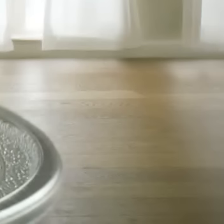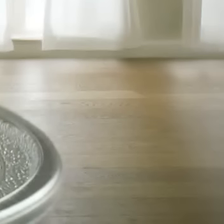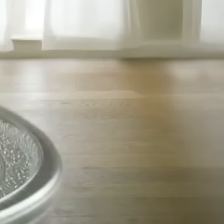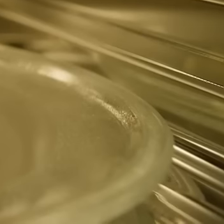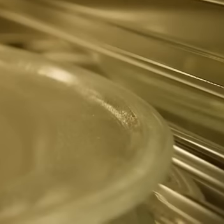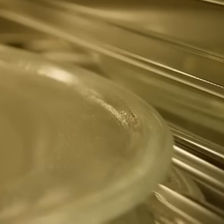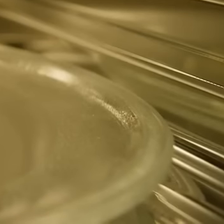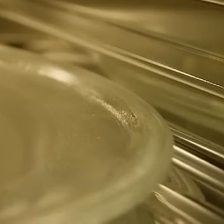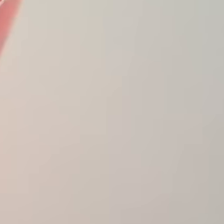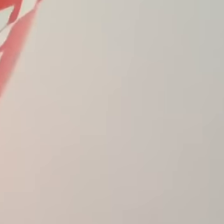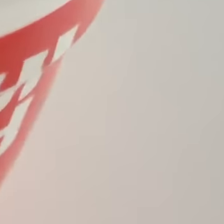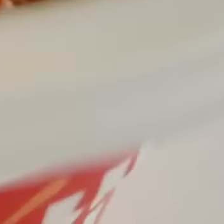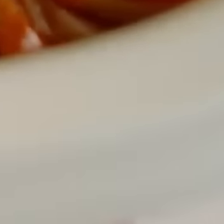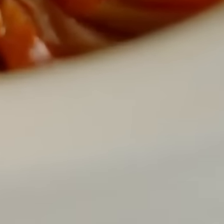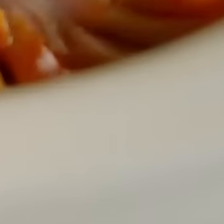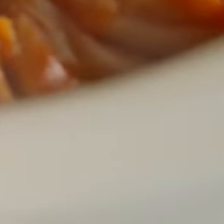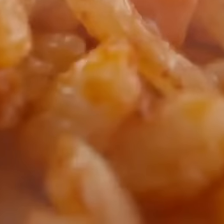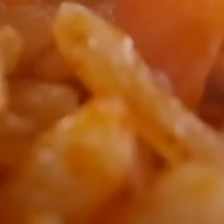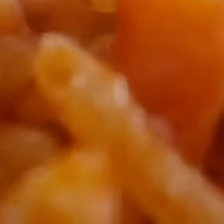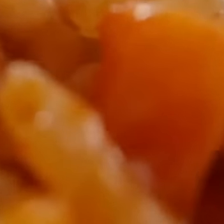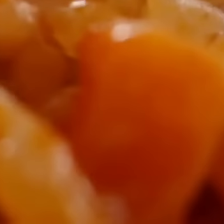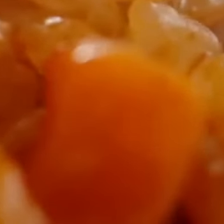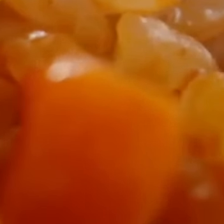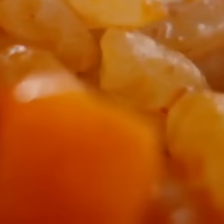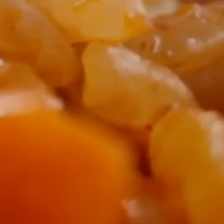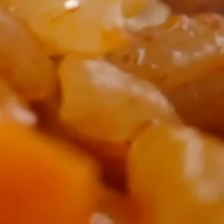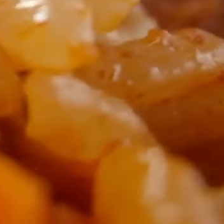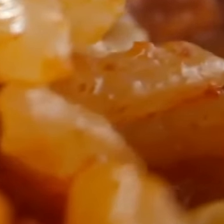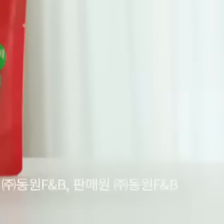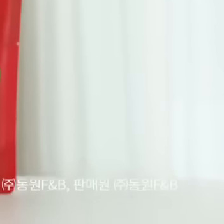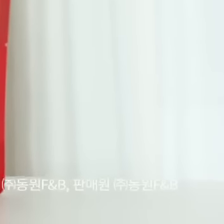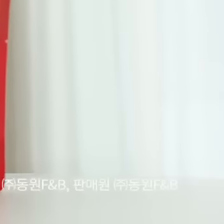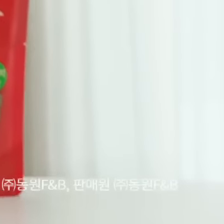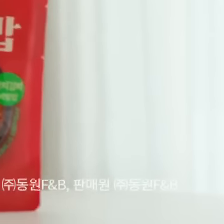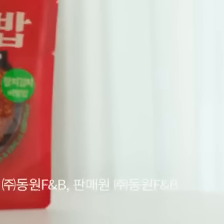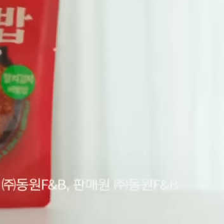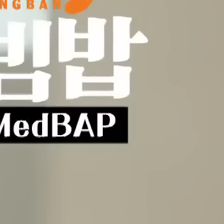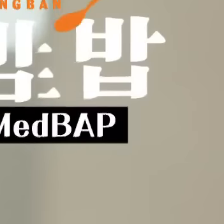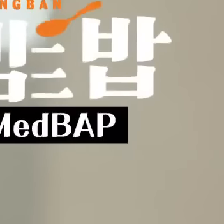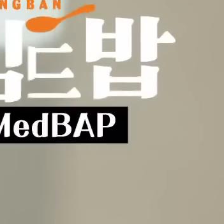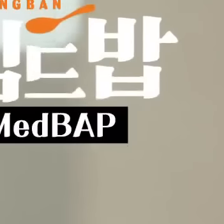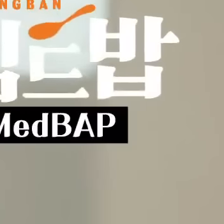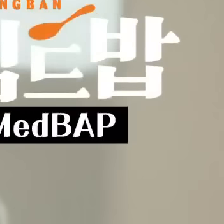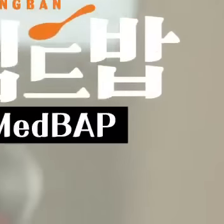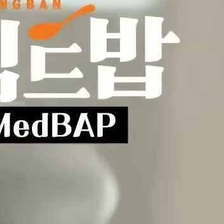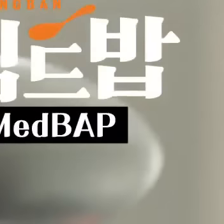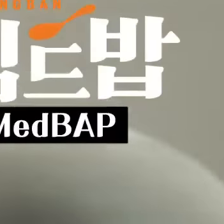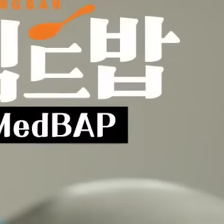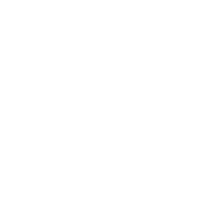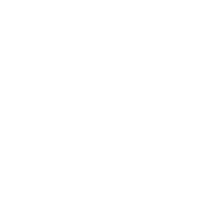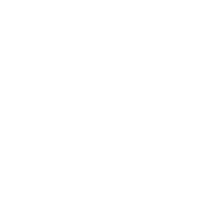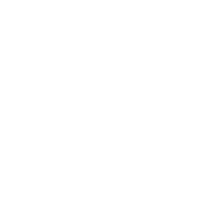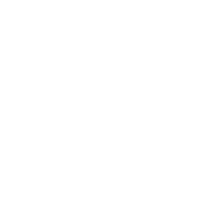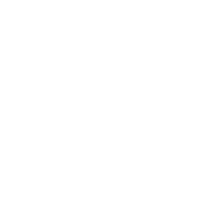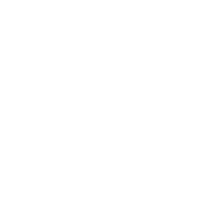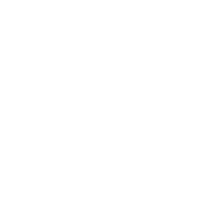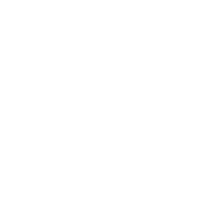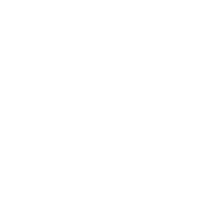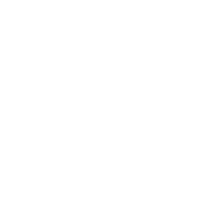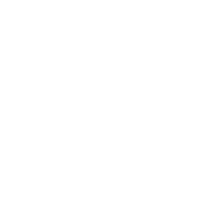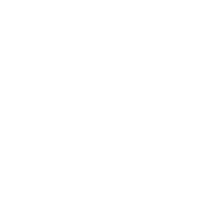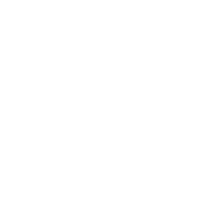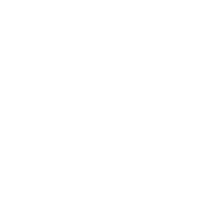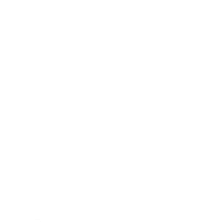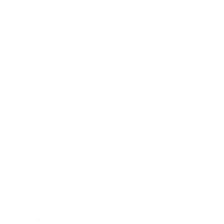비빔드밥. 이건 비빔밥의 넥스트 레벨. 맛있다. 양반 비빔드밥.